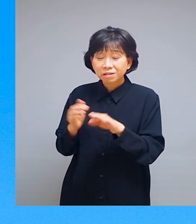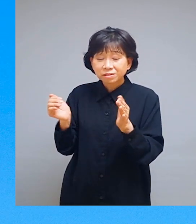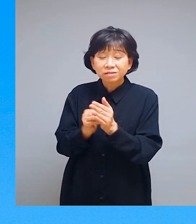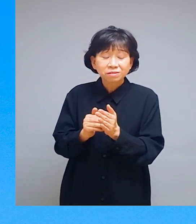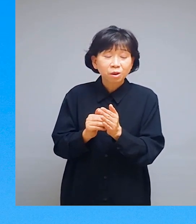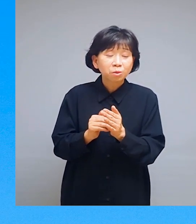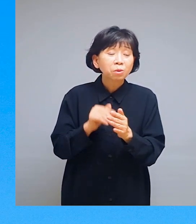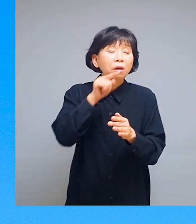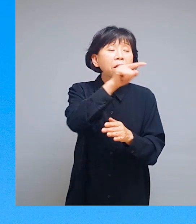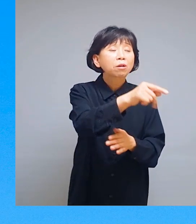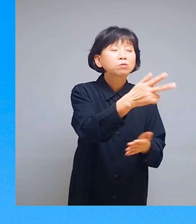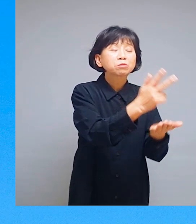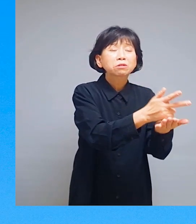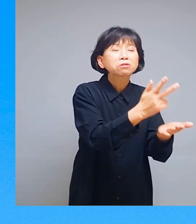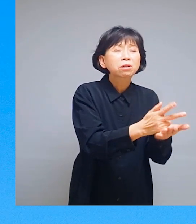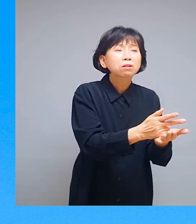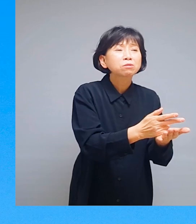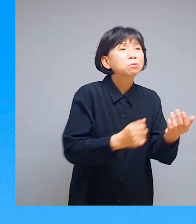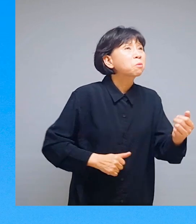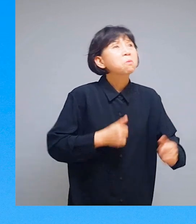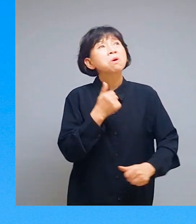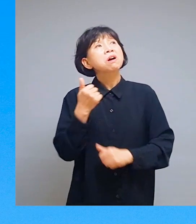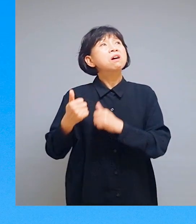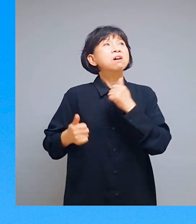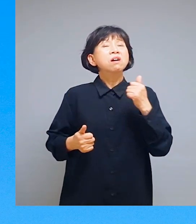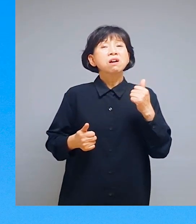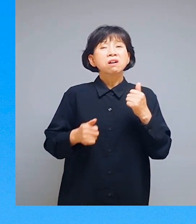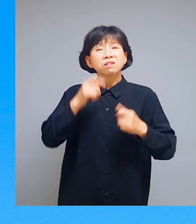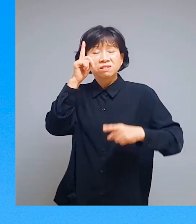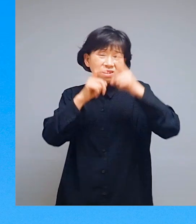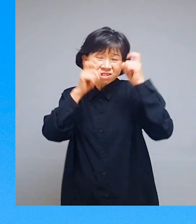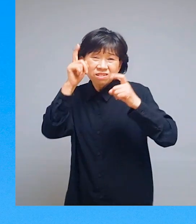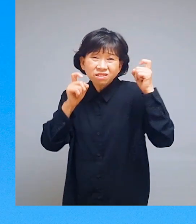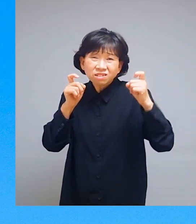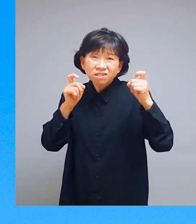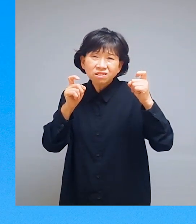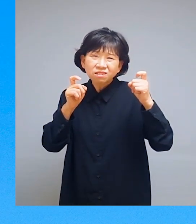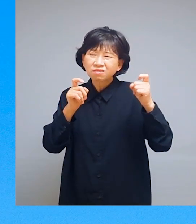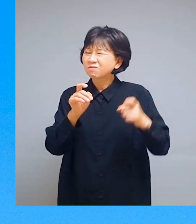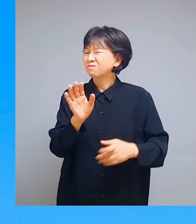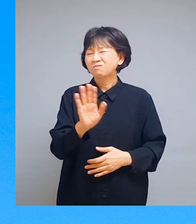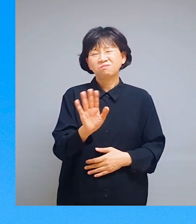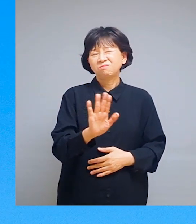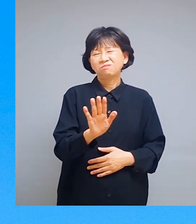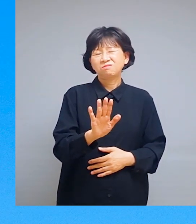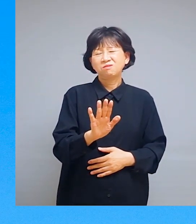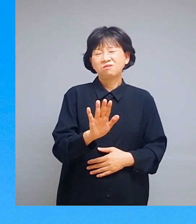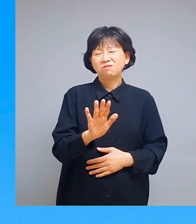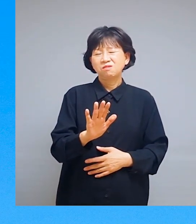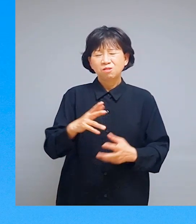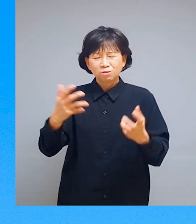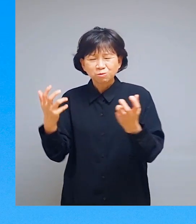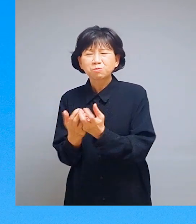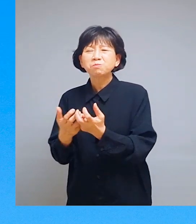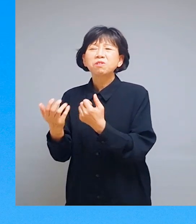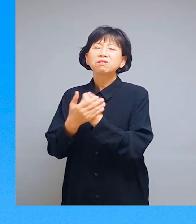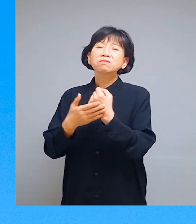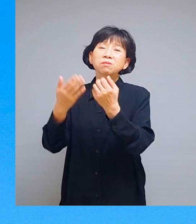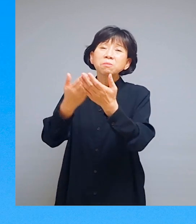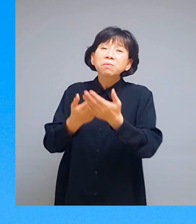순간의 감정적인 변화로 은혜 받았는데 그 은혜가 흘러가지 못하는 거예요. 흘러넘치는 은혜를 받은 건 아닌